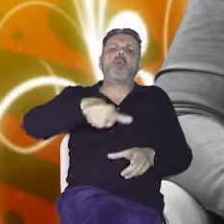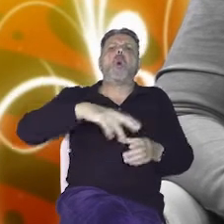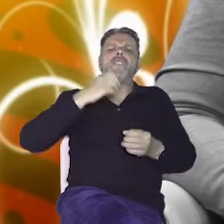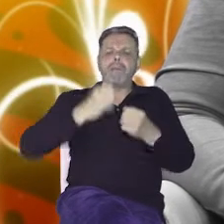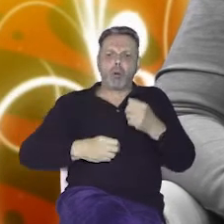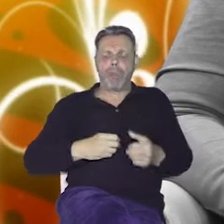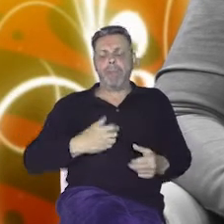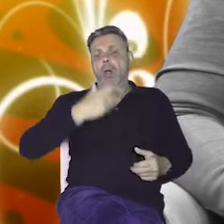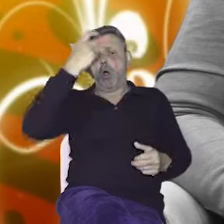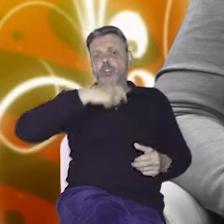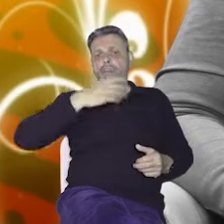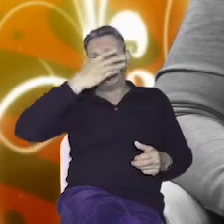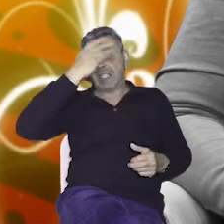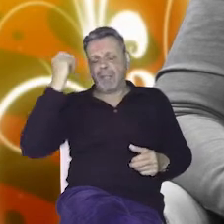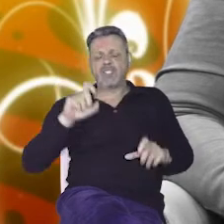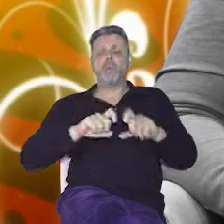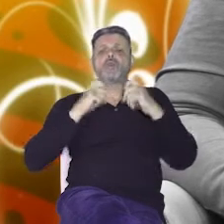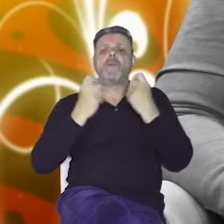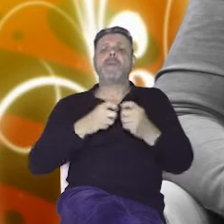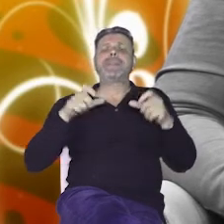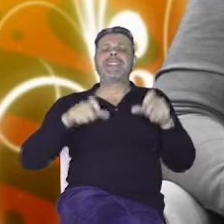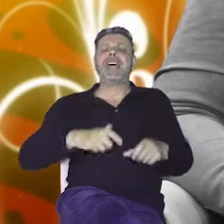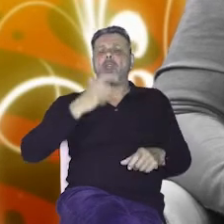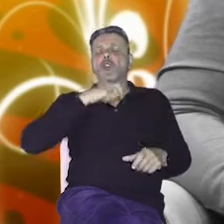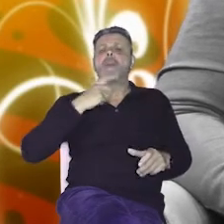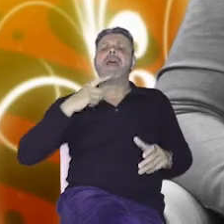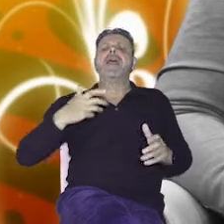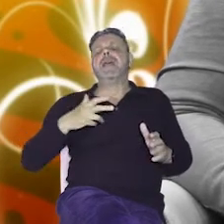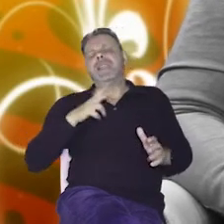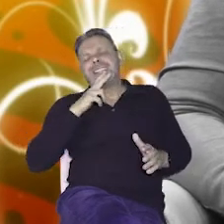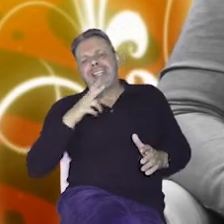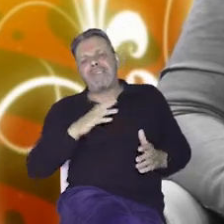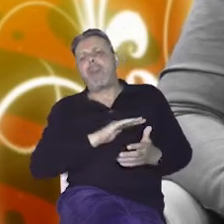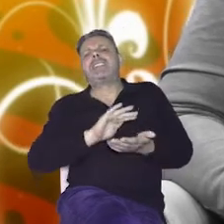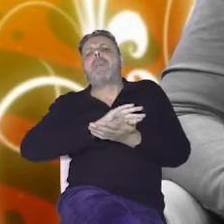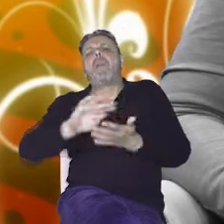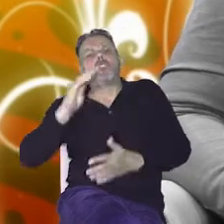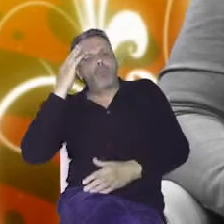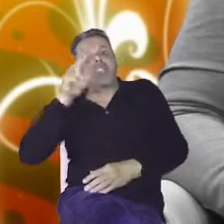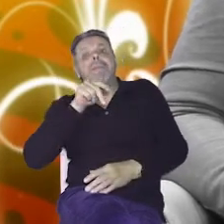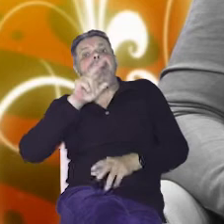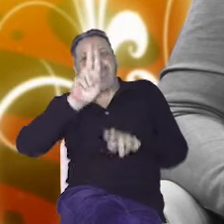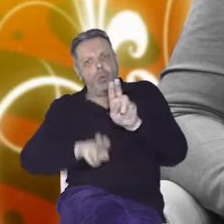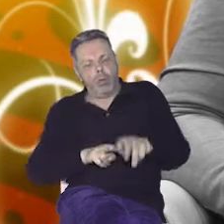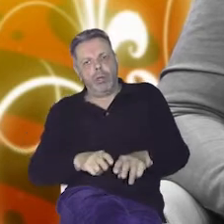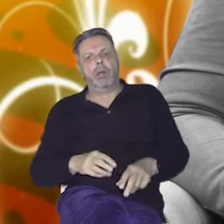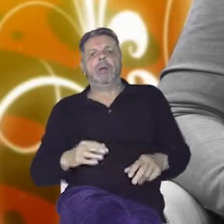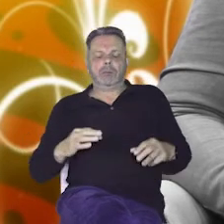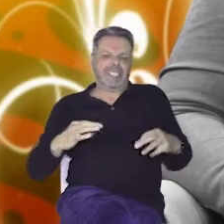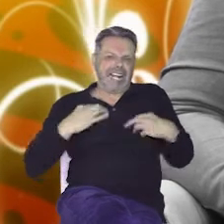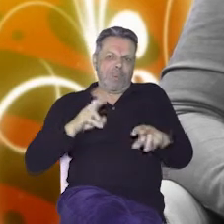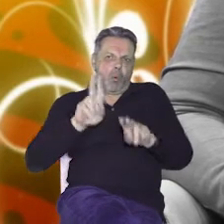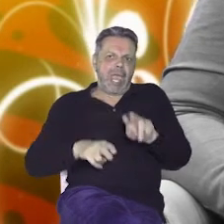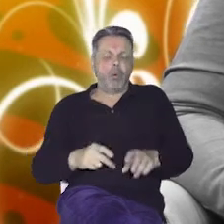sa demencijom u domovima za starije osobe zahtijevaju ne samo posebnu skrb i njegu zdravstvenu,